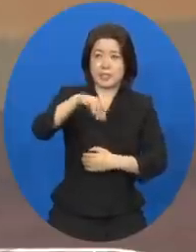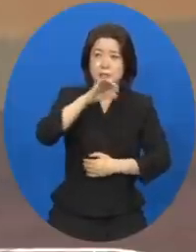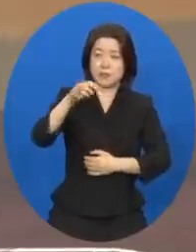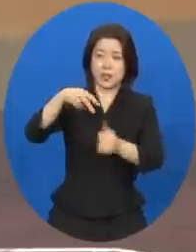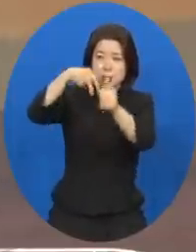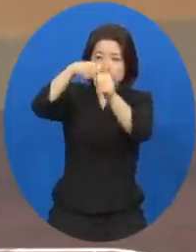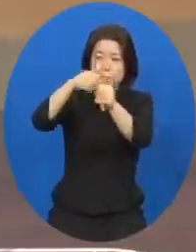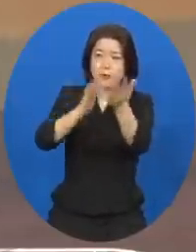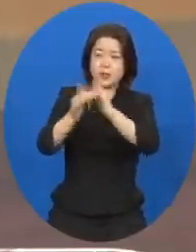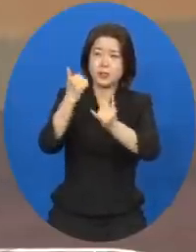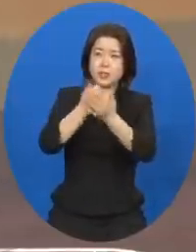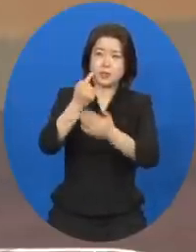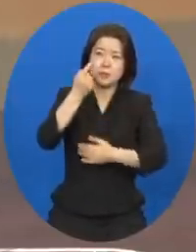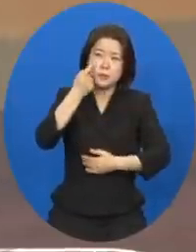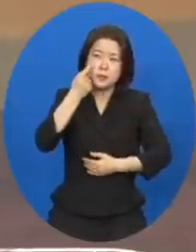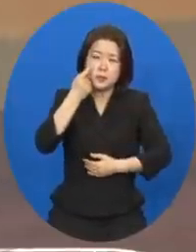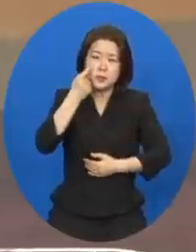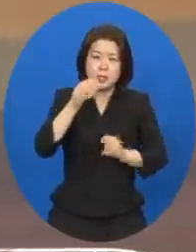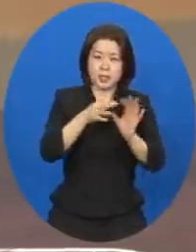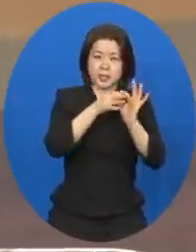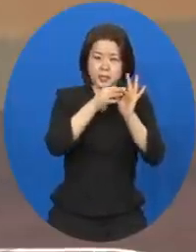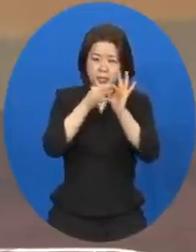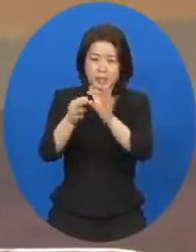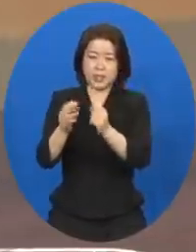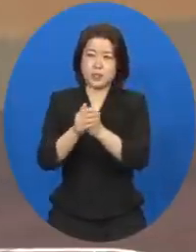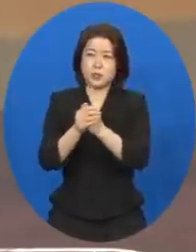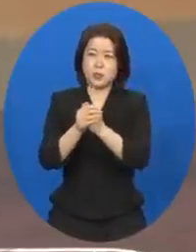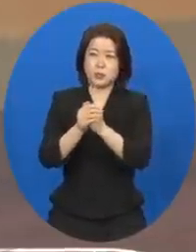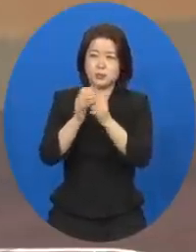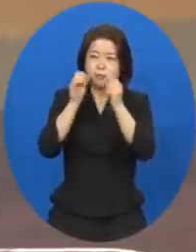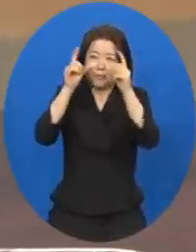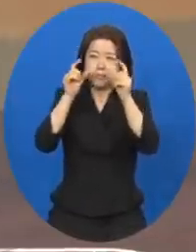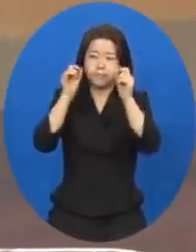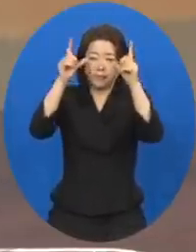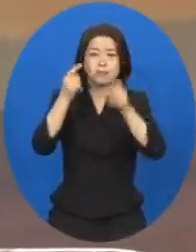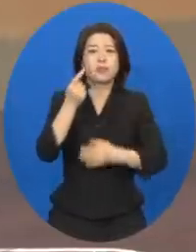눈을 계속 뜨시기 바랍니다.